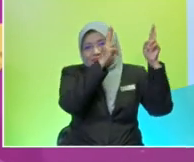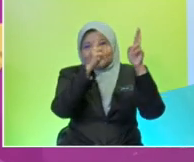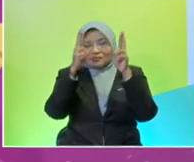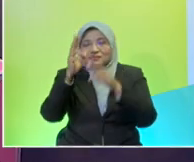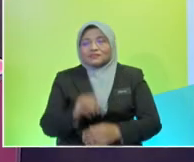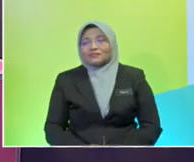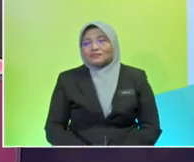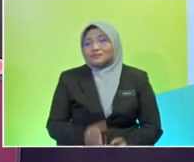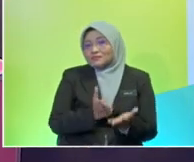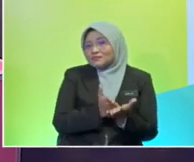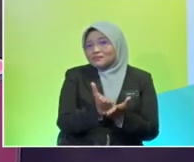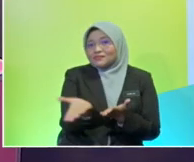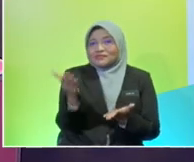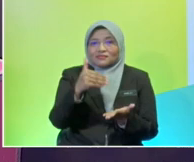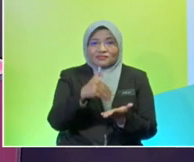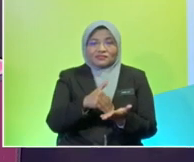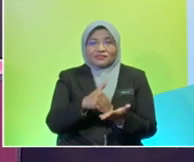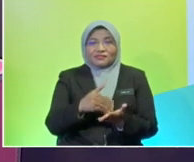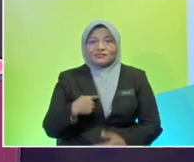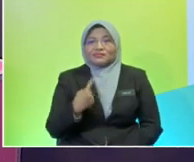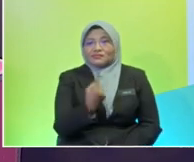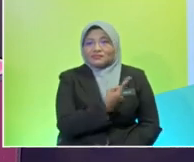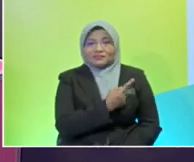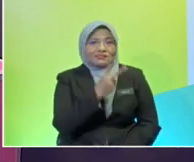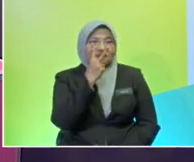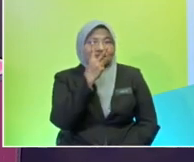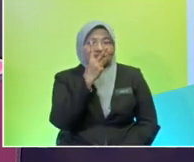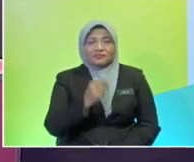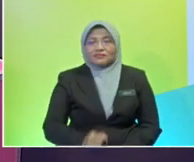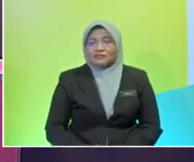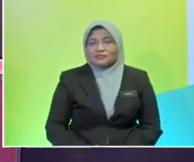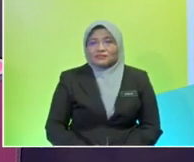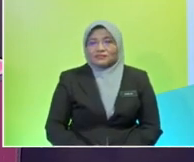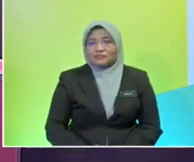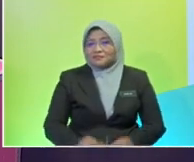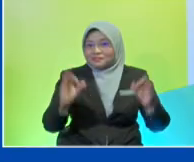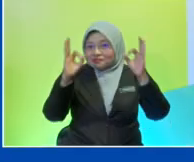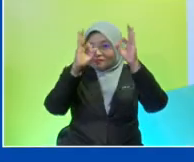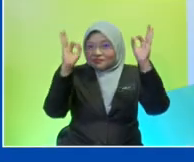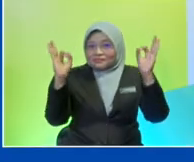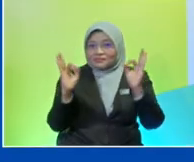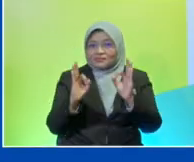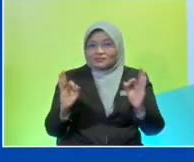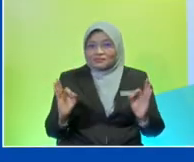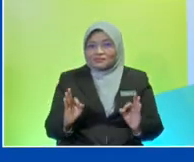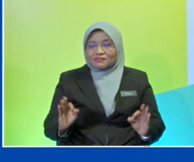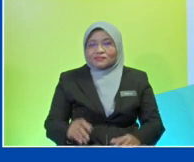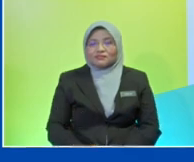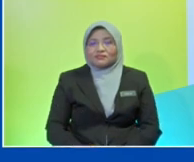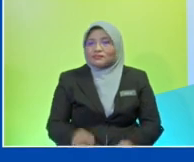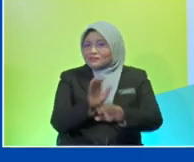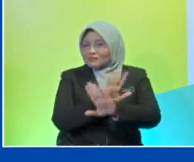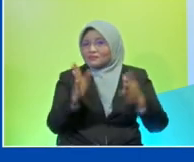seterusnya kita lihat cuaca terakhir kita akan belajar tentang cuaca salju Oke ada di